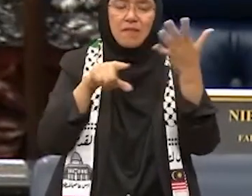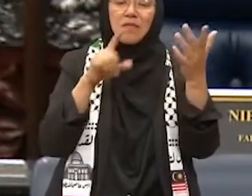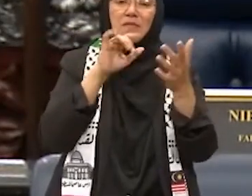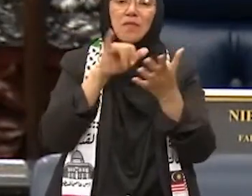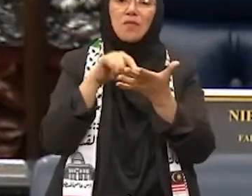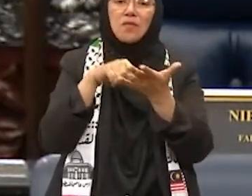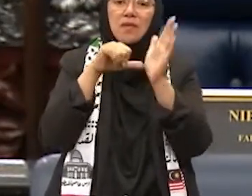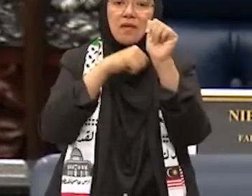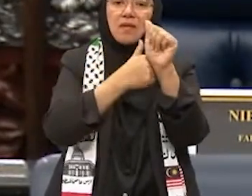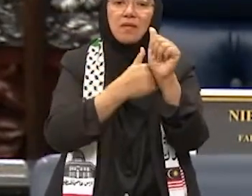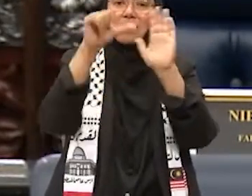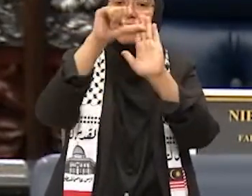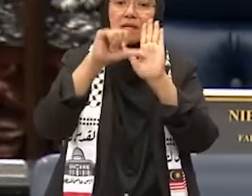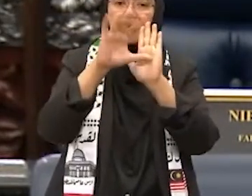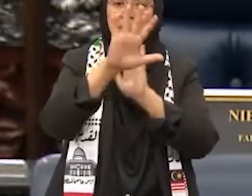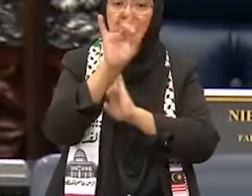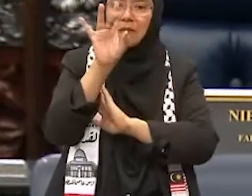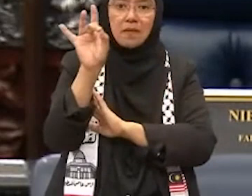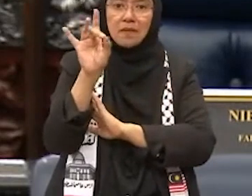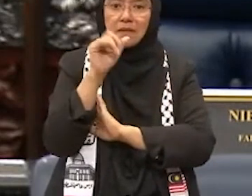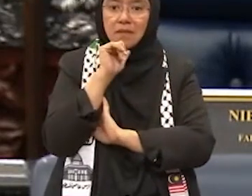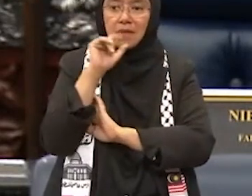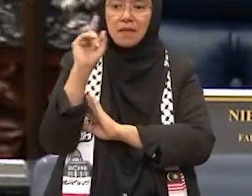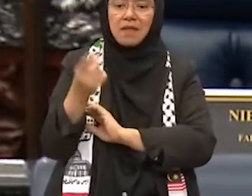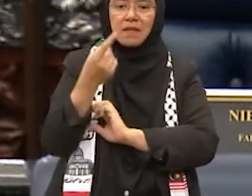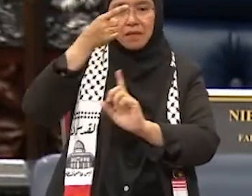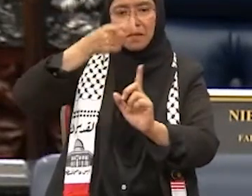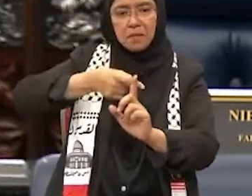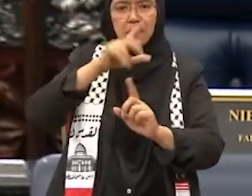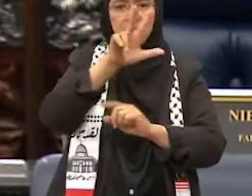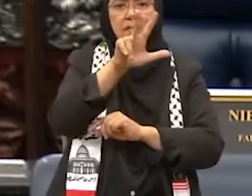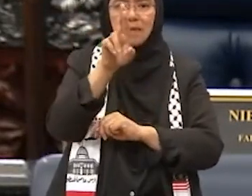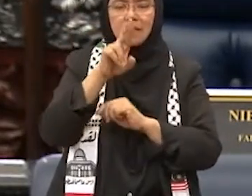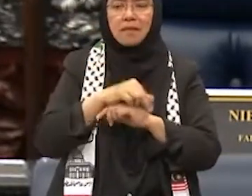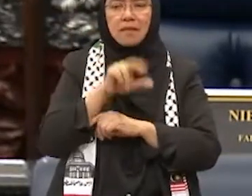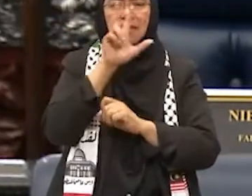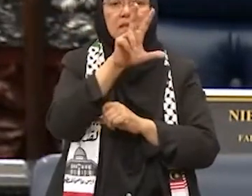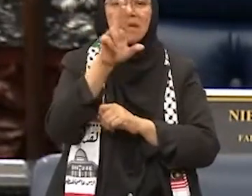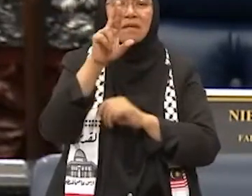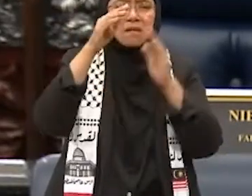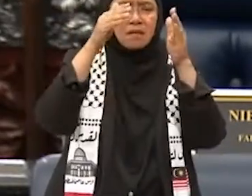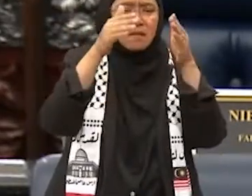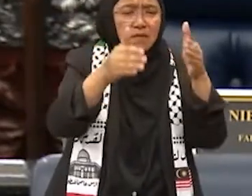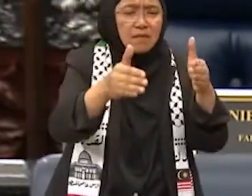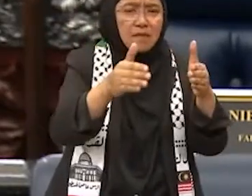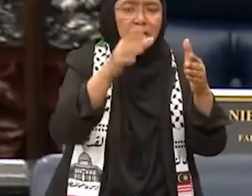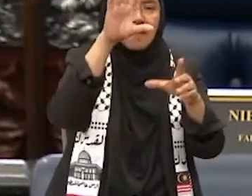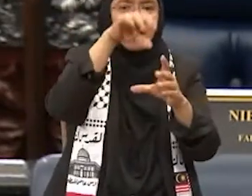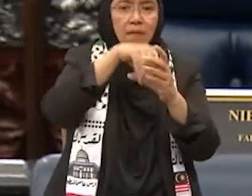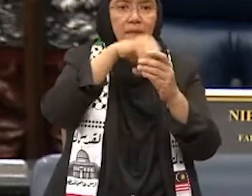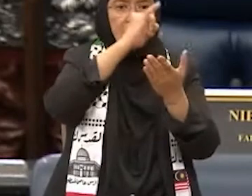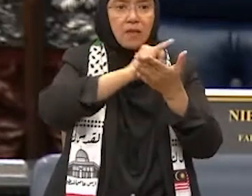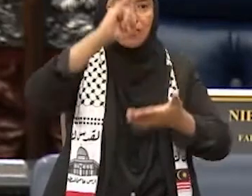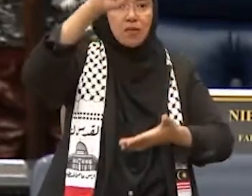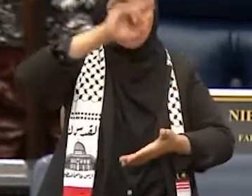3 itu lebih kepada isu yang dibangkitkan contoh melibatkan institusi Raja agama dan